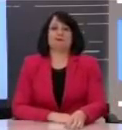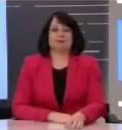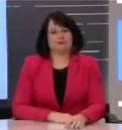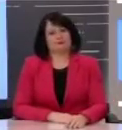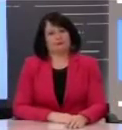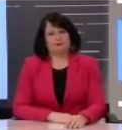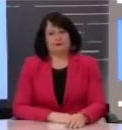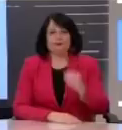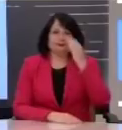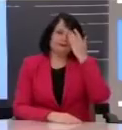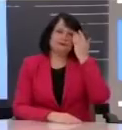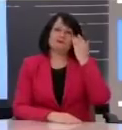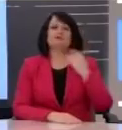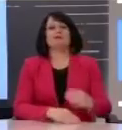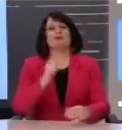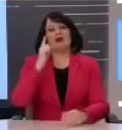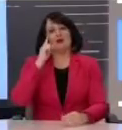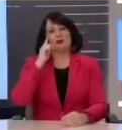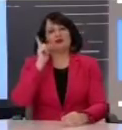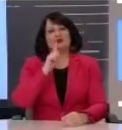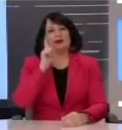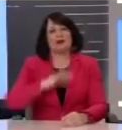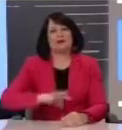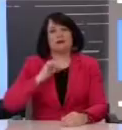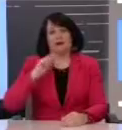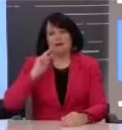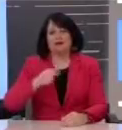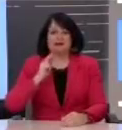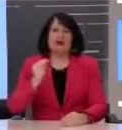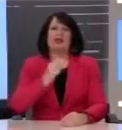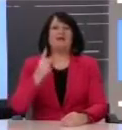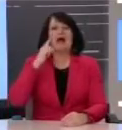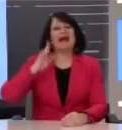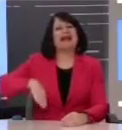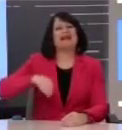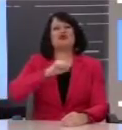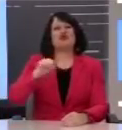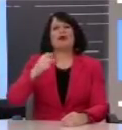Κυρίες και κύριοι συνάδελφοι, νομίζω ότι απάντησα. Υπάρχει και το θέμα της Σούδας.